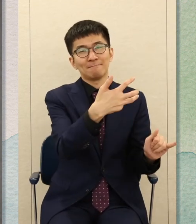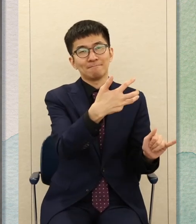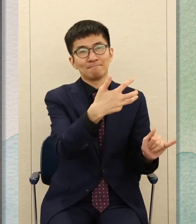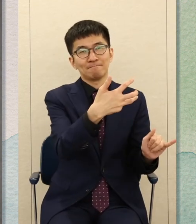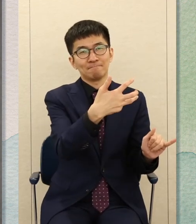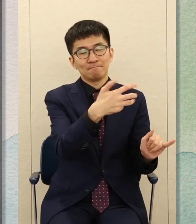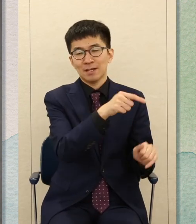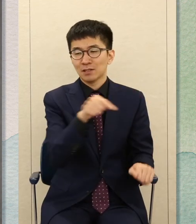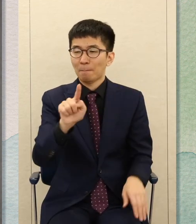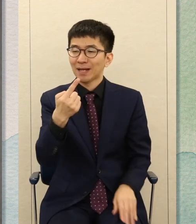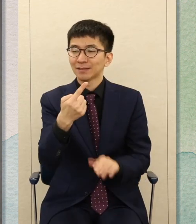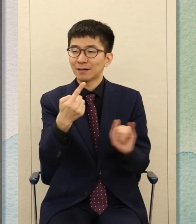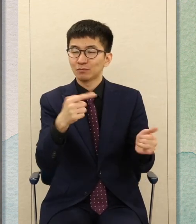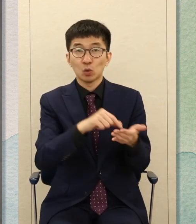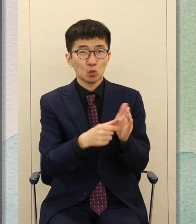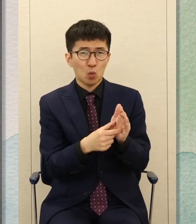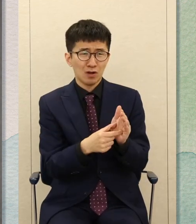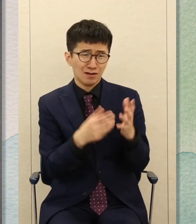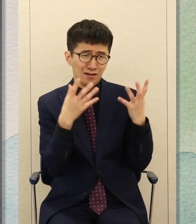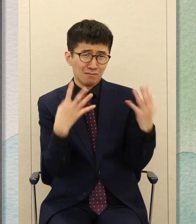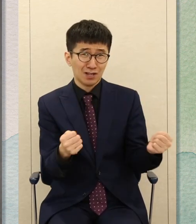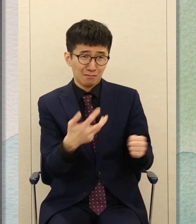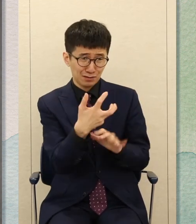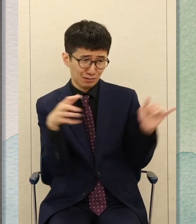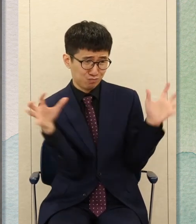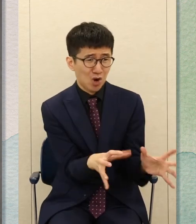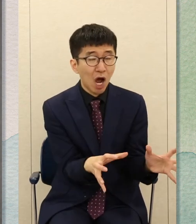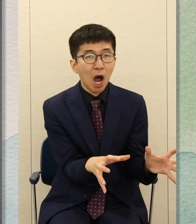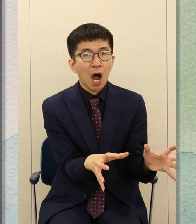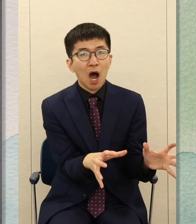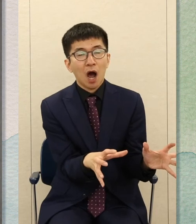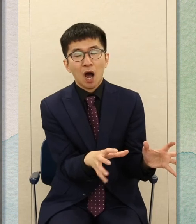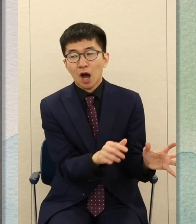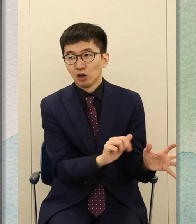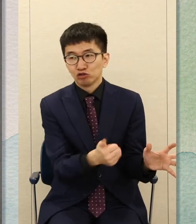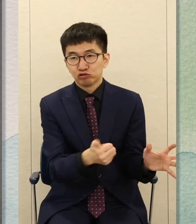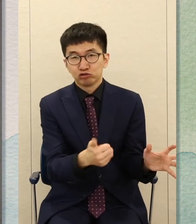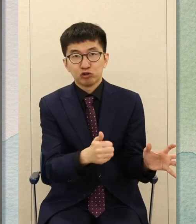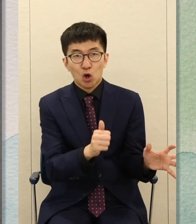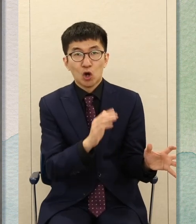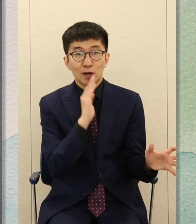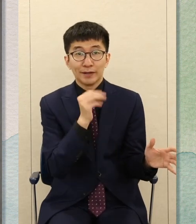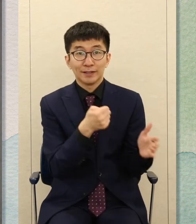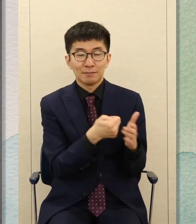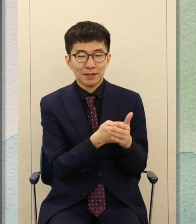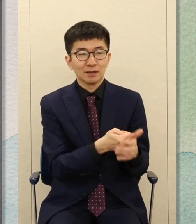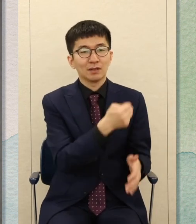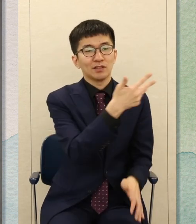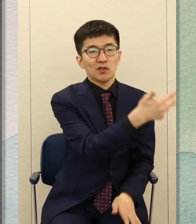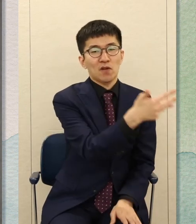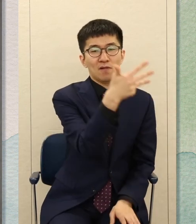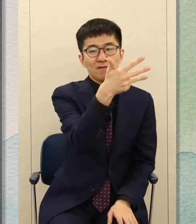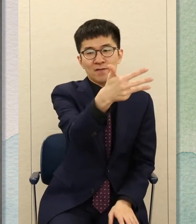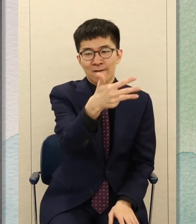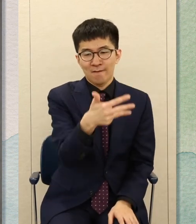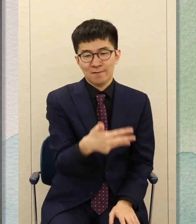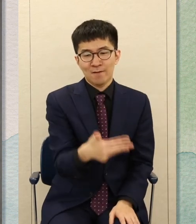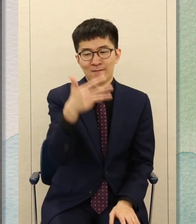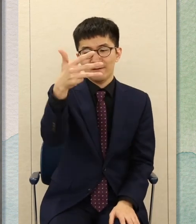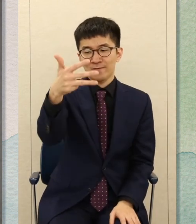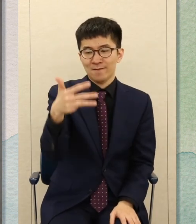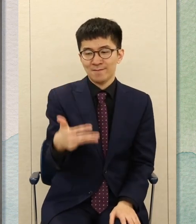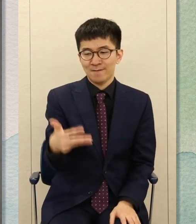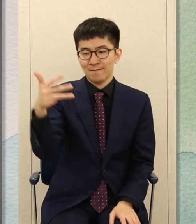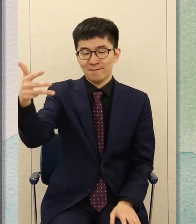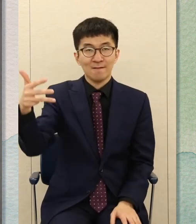80명에서 100명 되니까 도저히 80명이 모여서 독서 토론을 할 수 없잖아요. 그러니까 무조건 8명씩 나눠요. 예,